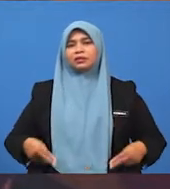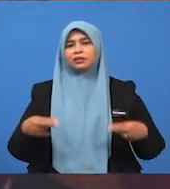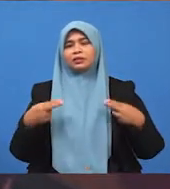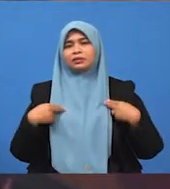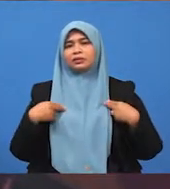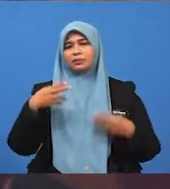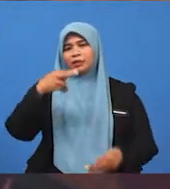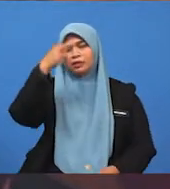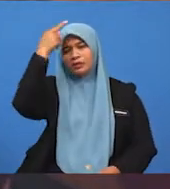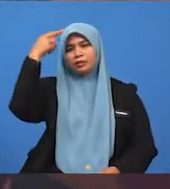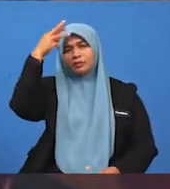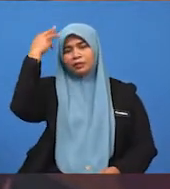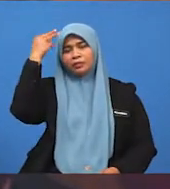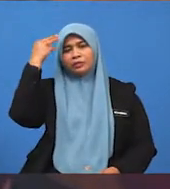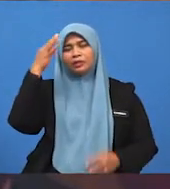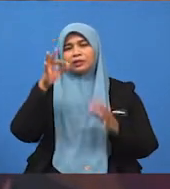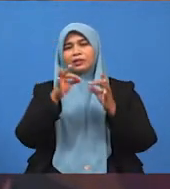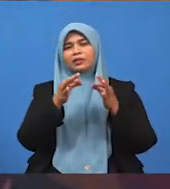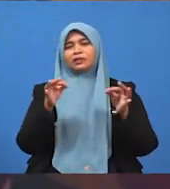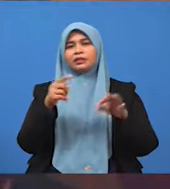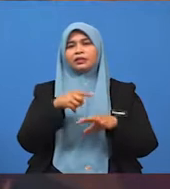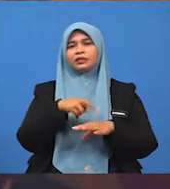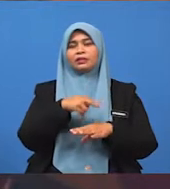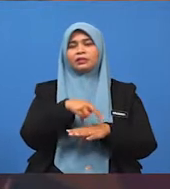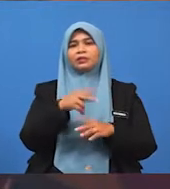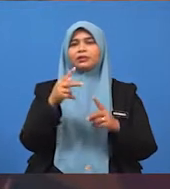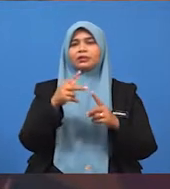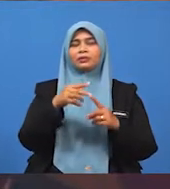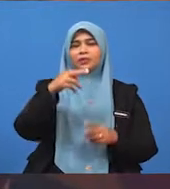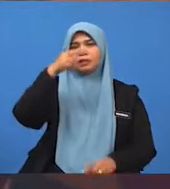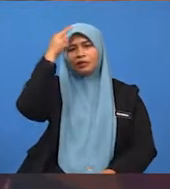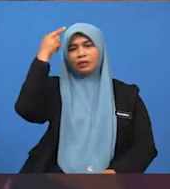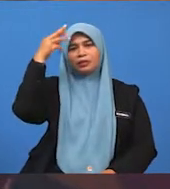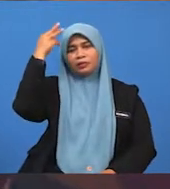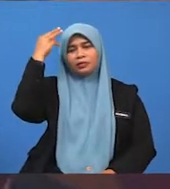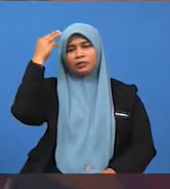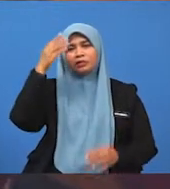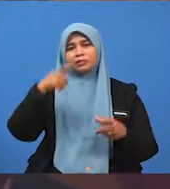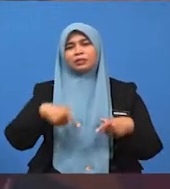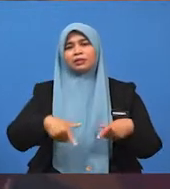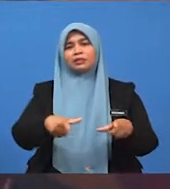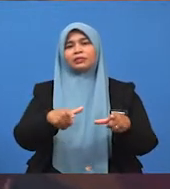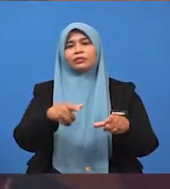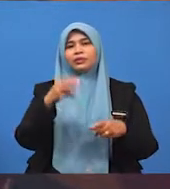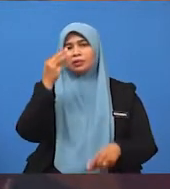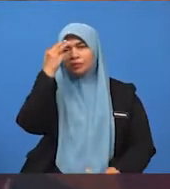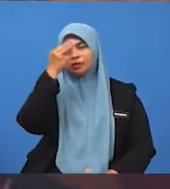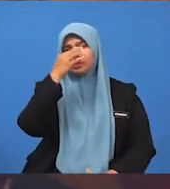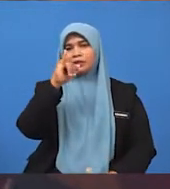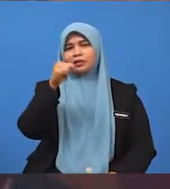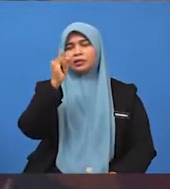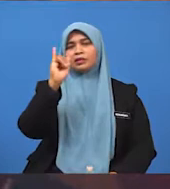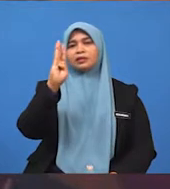melalui perantaraan malaikat Jibril secara berperingkat-peringkat hingga menjadi lengkap sebagaimana